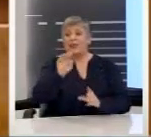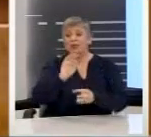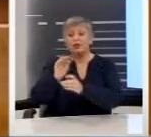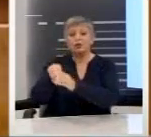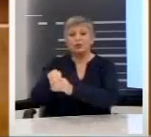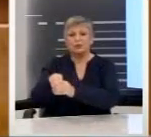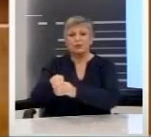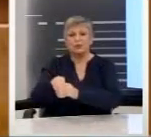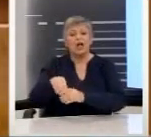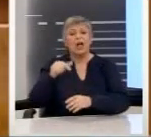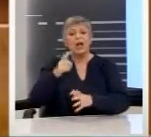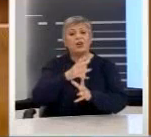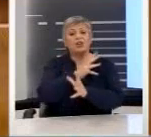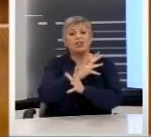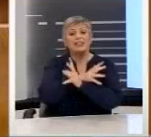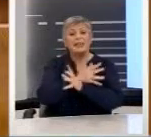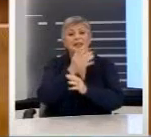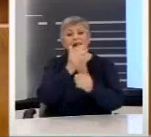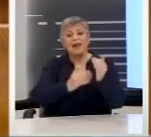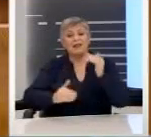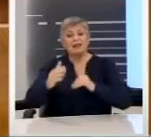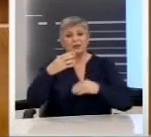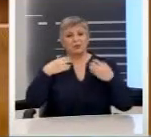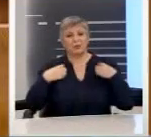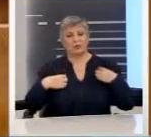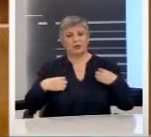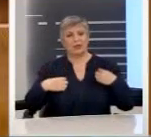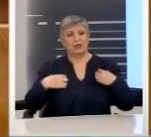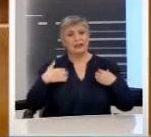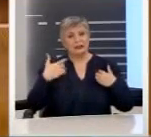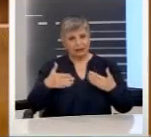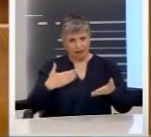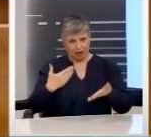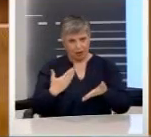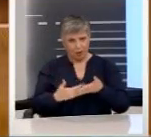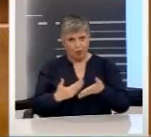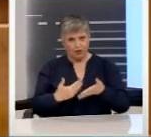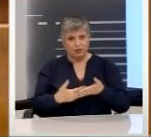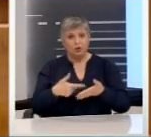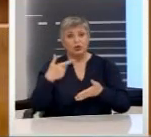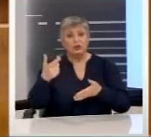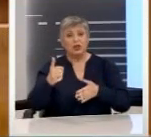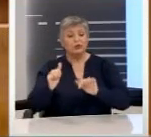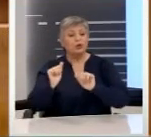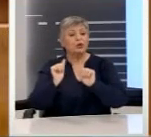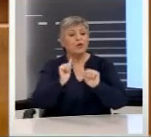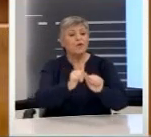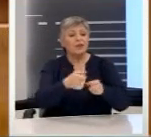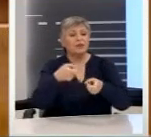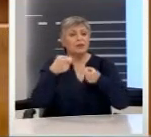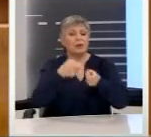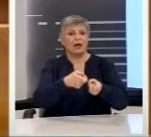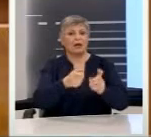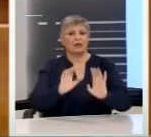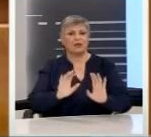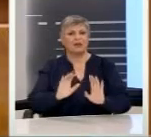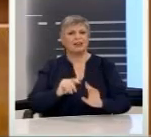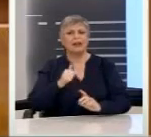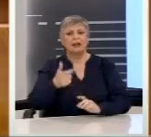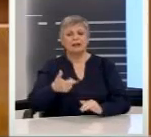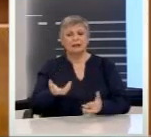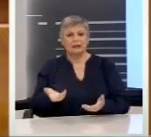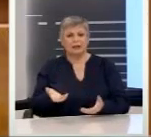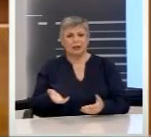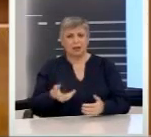Μπρακουμάτσου, του εισαγγελέα Εφετών, πιστεύετε ότι είναι αποτέλεσμα χειραγώγησης? Πέστε το εδώ δημόσια. Αν τολμάτε. Αν αυτό υπηνήσεστε.